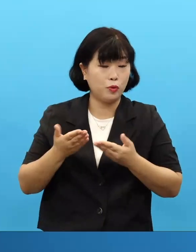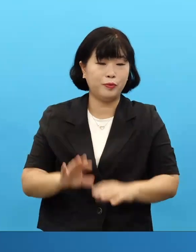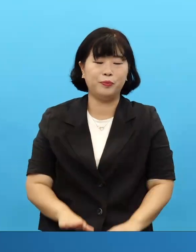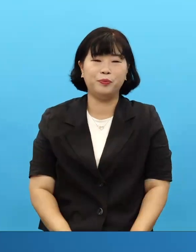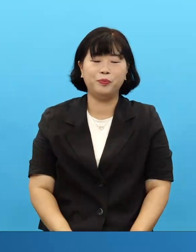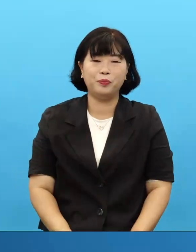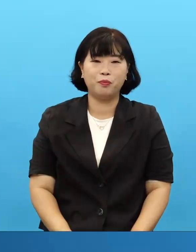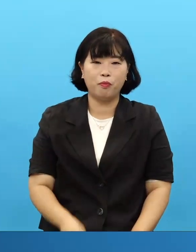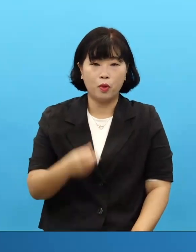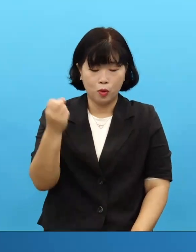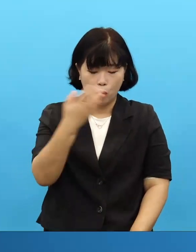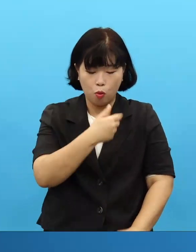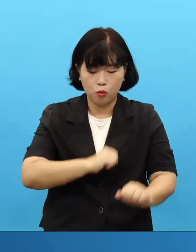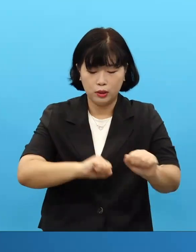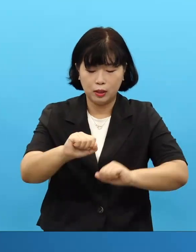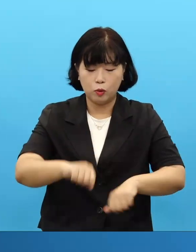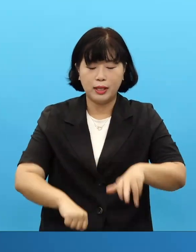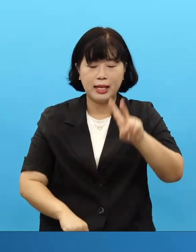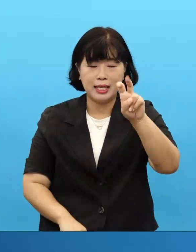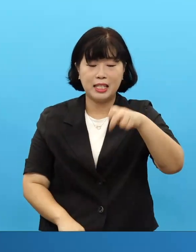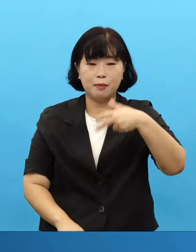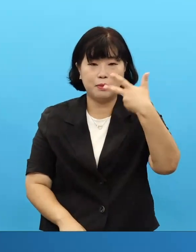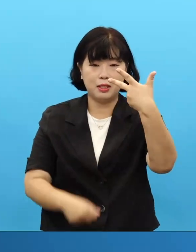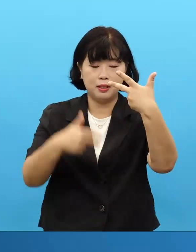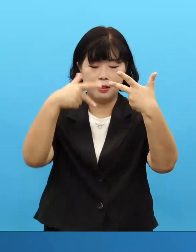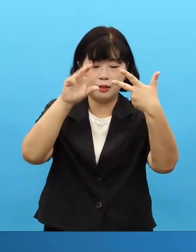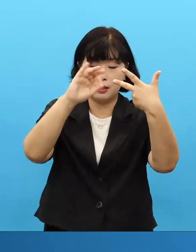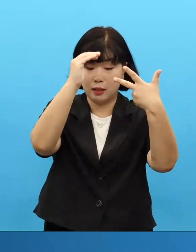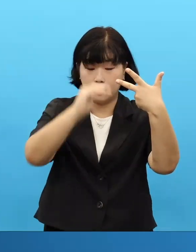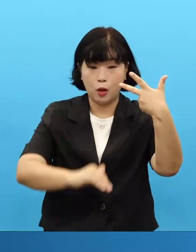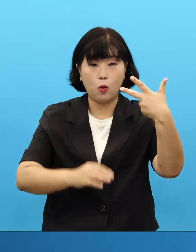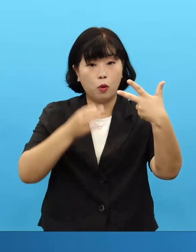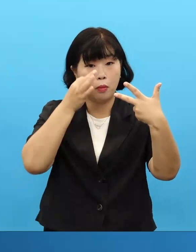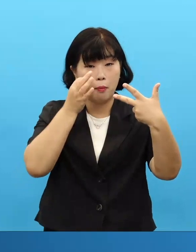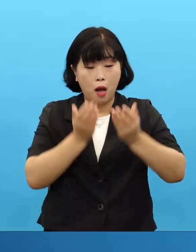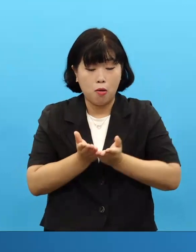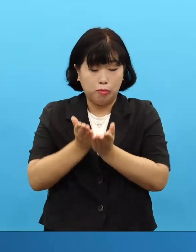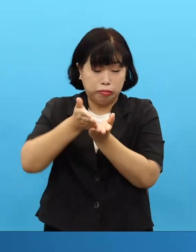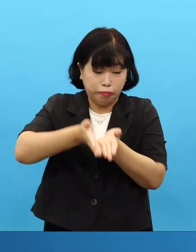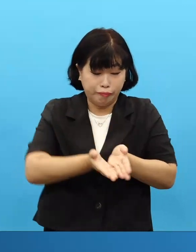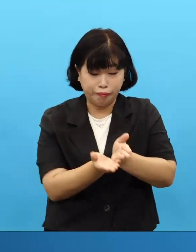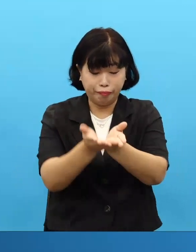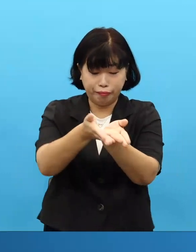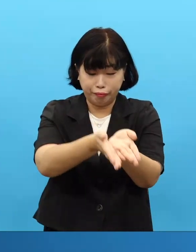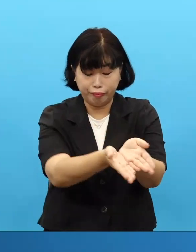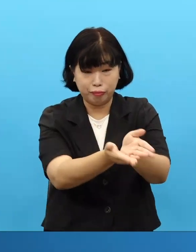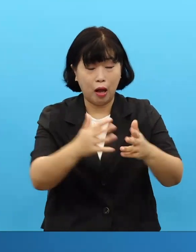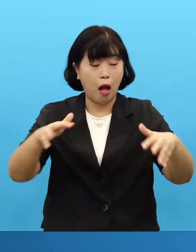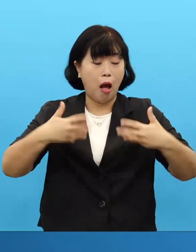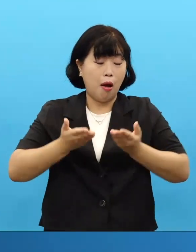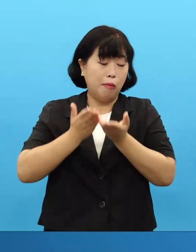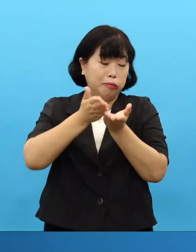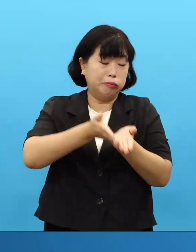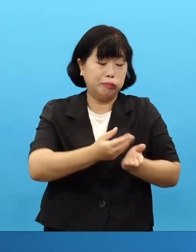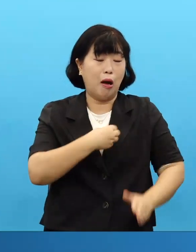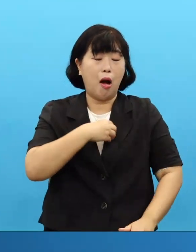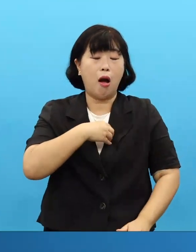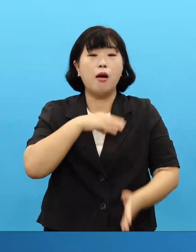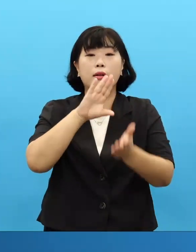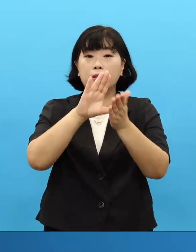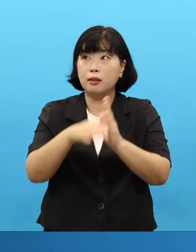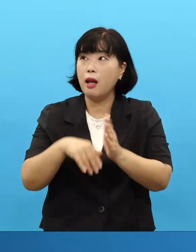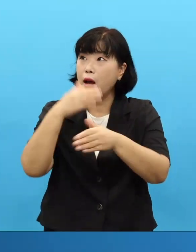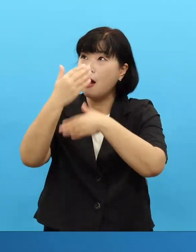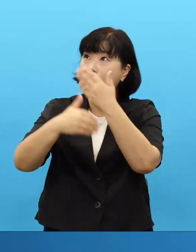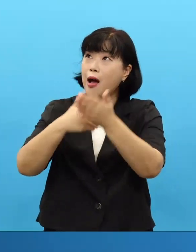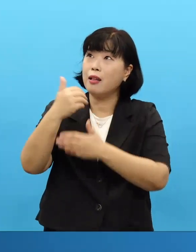사자를 보내서 말씀을 주었는데 바울아, 두려워 말라. Even at this time, God sends his angel to him and he ministers to him, saying,